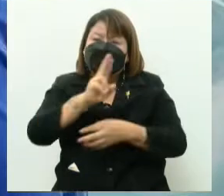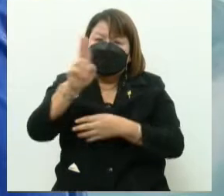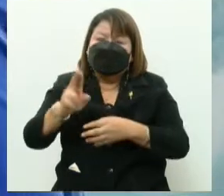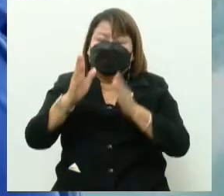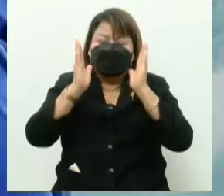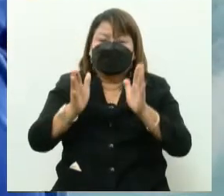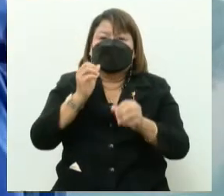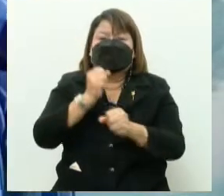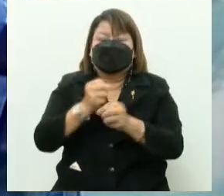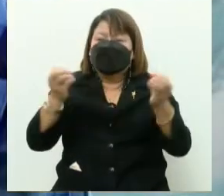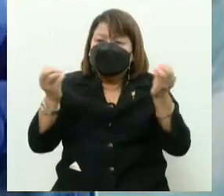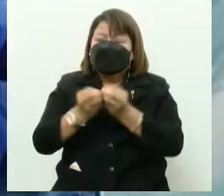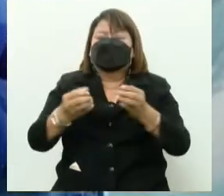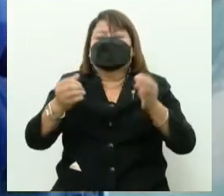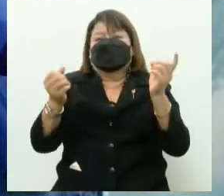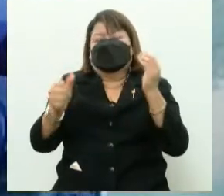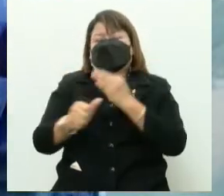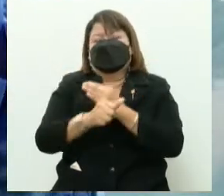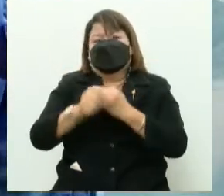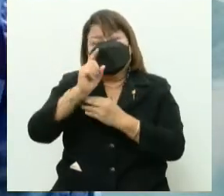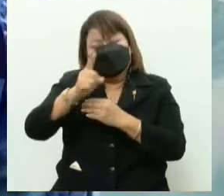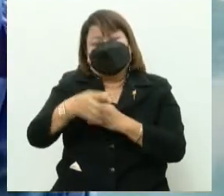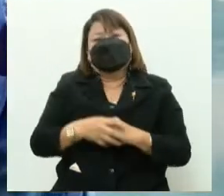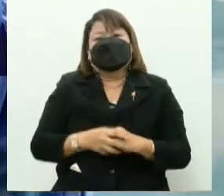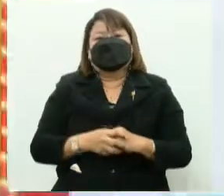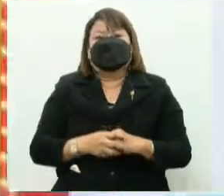บภัยจากเหตุการณ์จริง